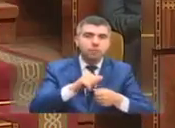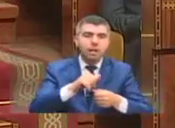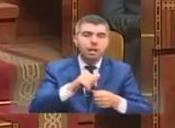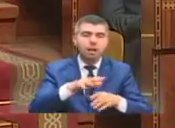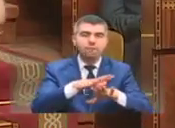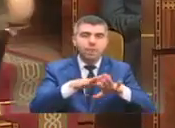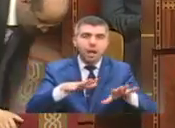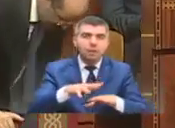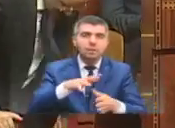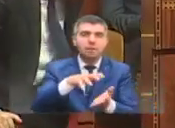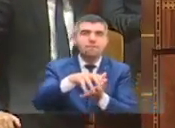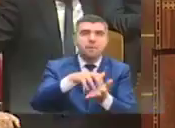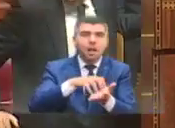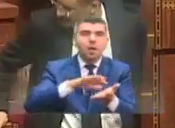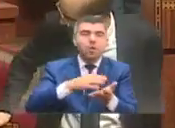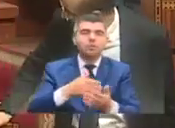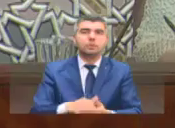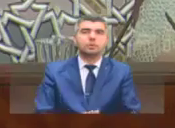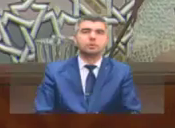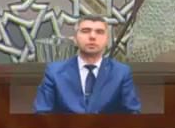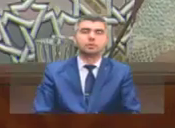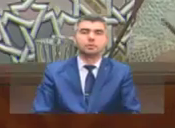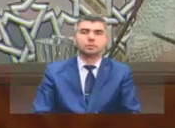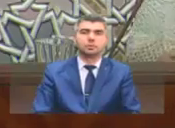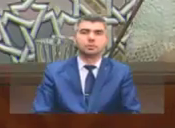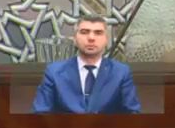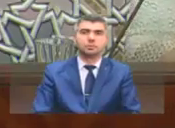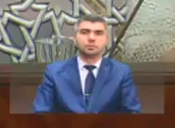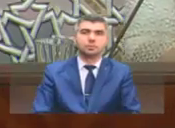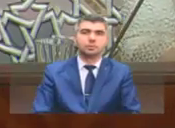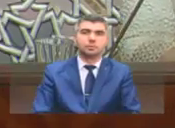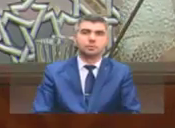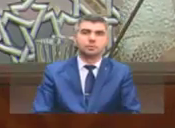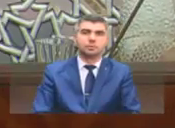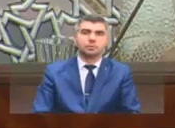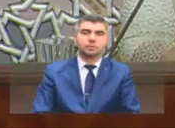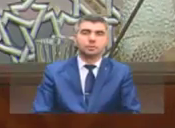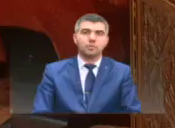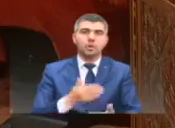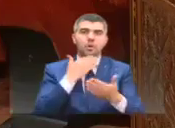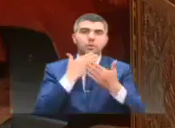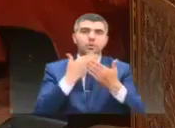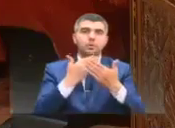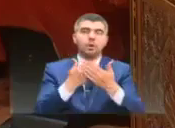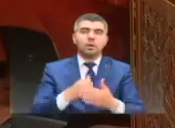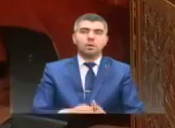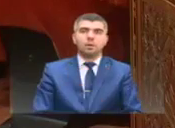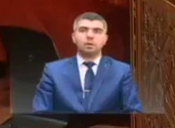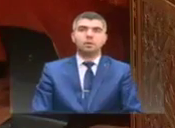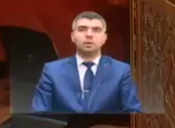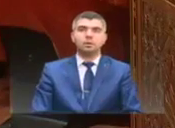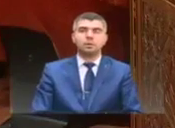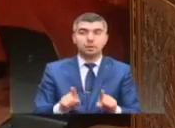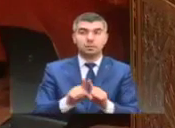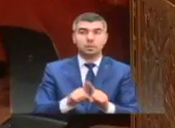الفلاحية بمياه السقي. وشكرا. شكرا سيد النائب. تفضلوا السيدة. شكرا سيد النائب محترم. بالفعل بلادنا